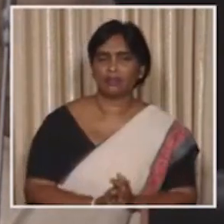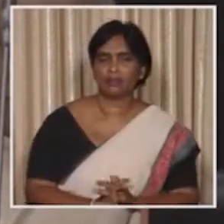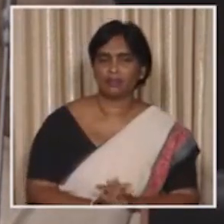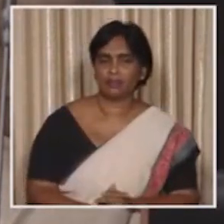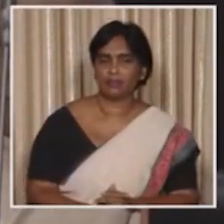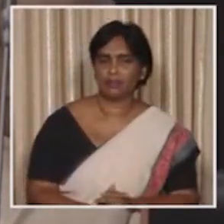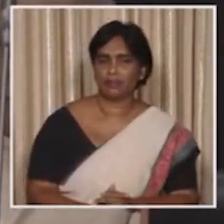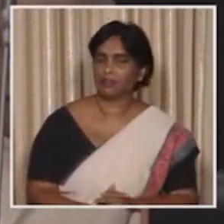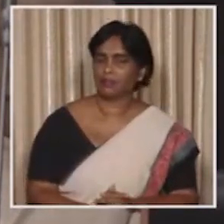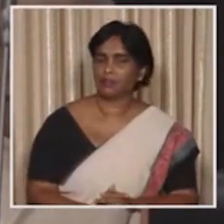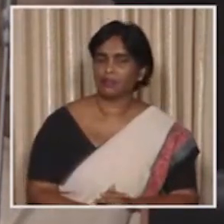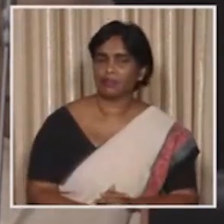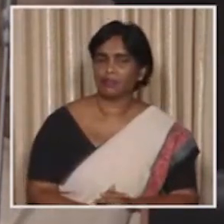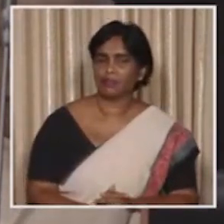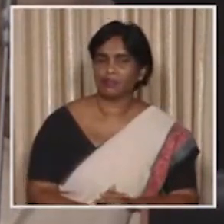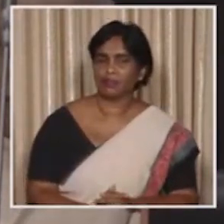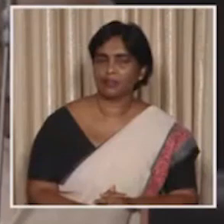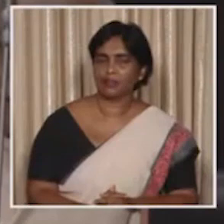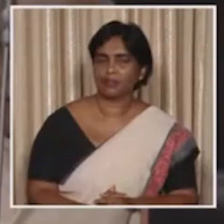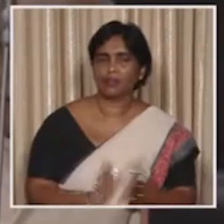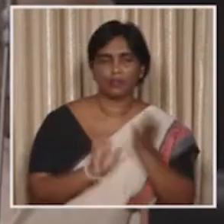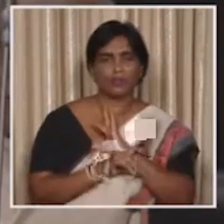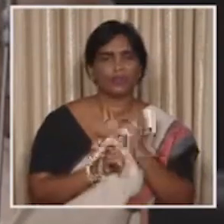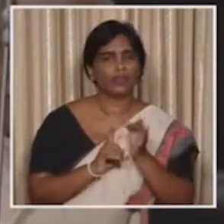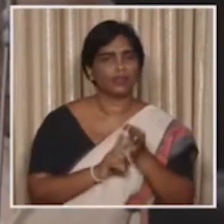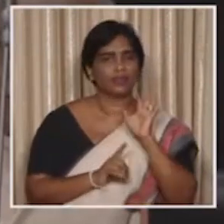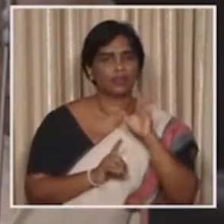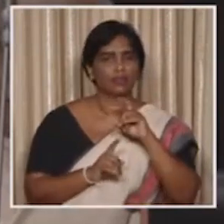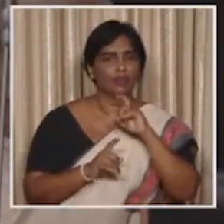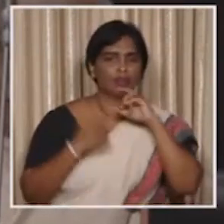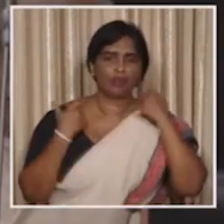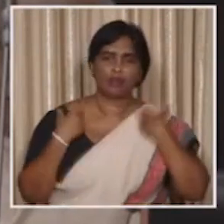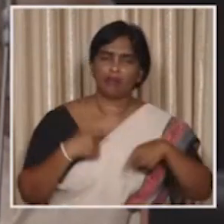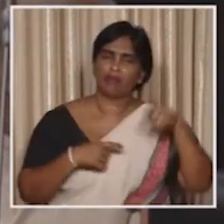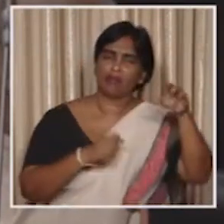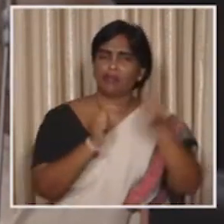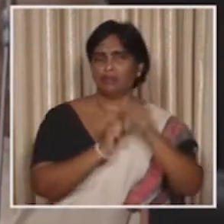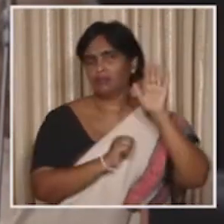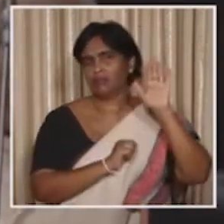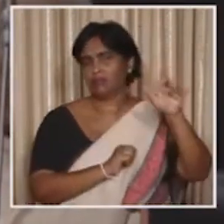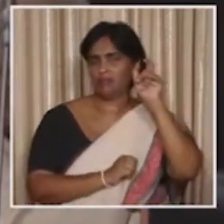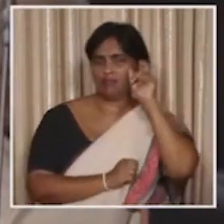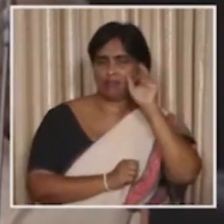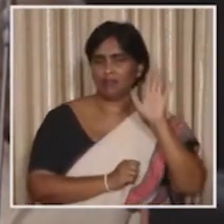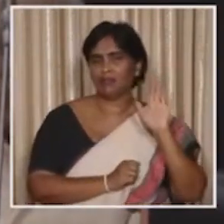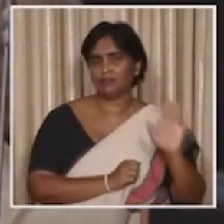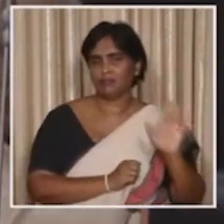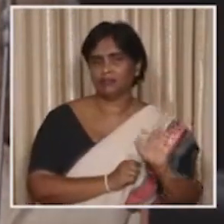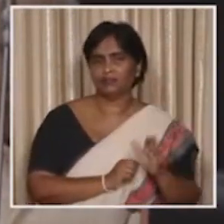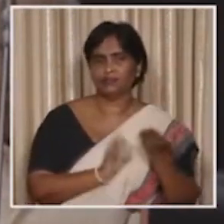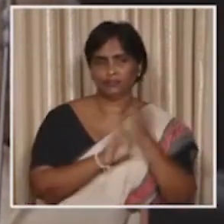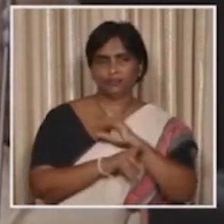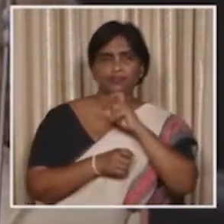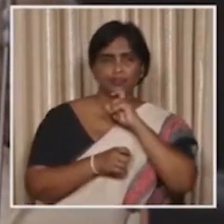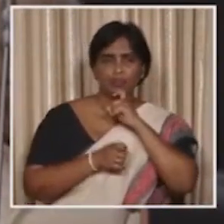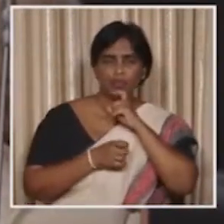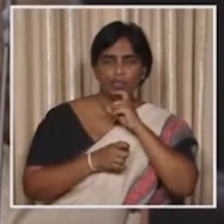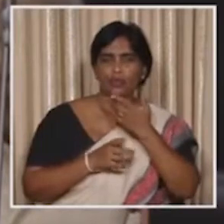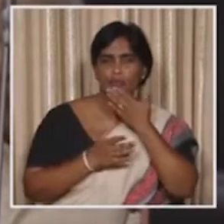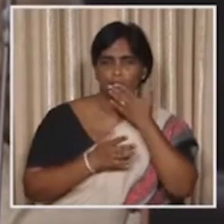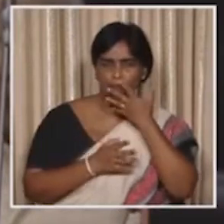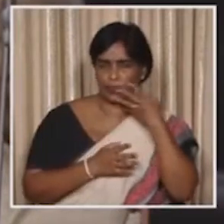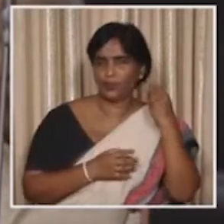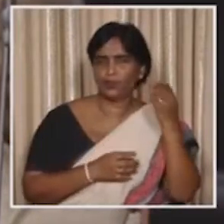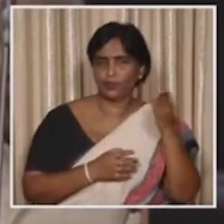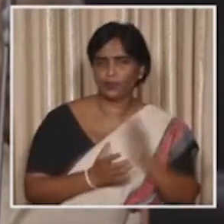මේ ජනාධි හිටපු ජනාධි පොදු නීතිඥෙක්. එයාගේ වැඩ කටයුතු බලාගන්නේ. මීට ඉස්සර නඩු කියලා පුරුදුනේ.